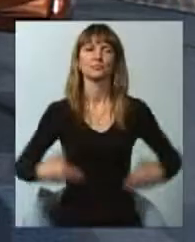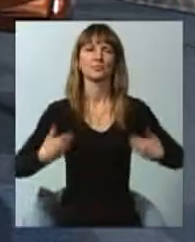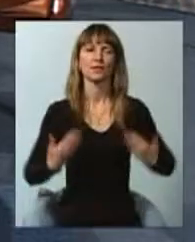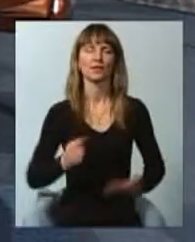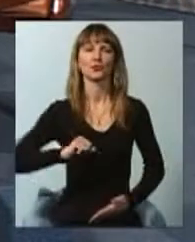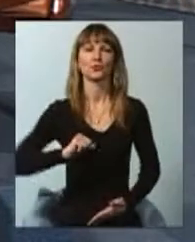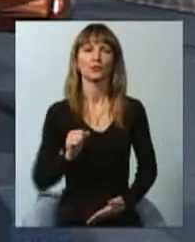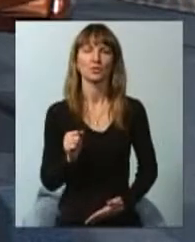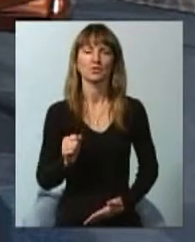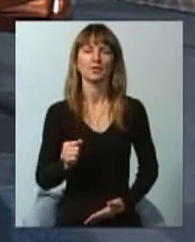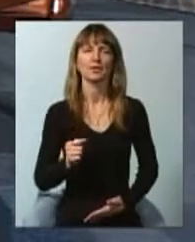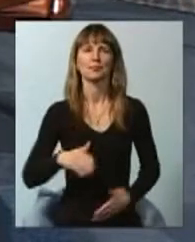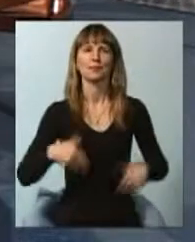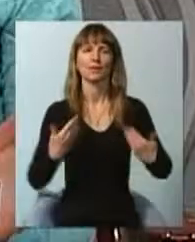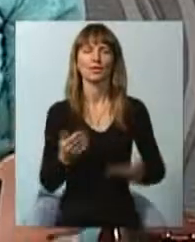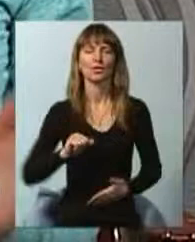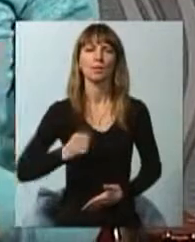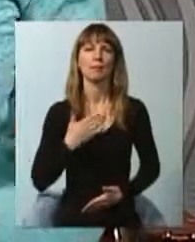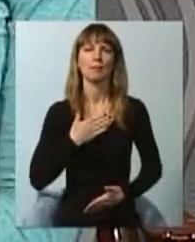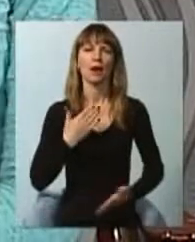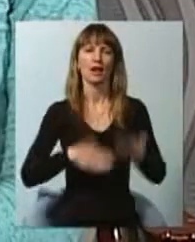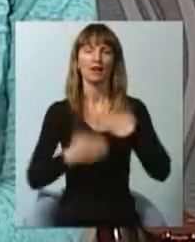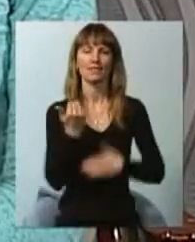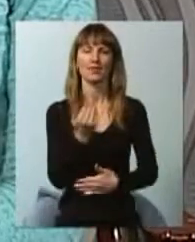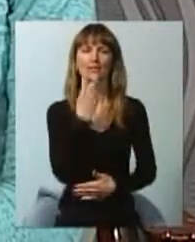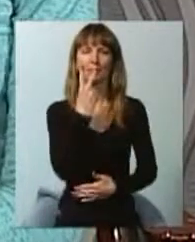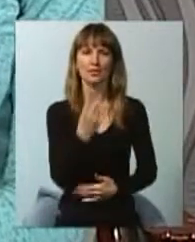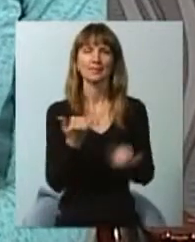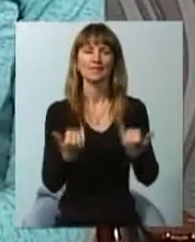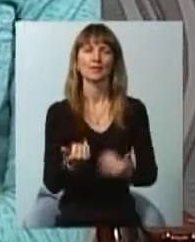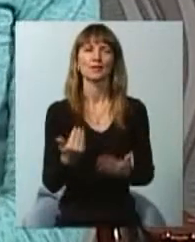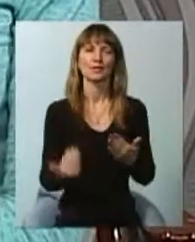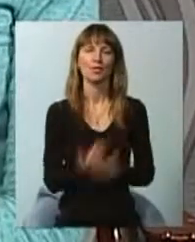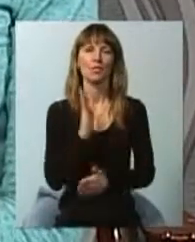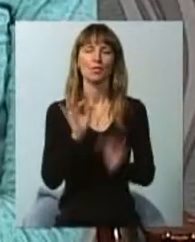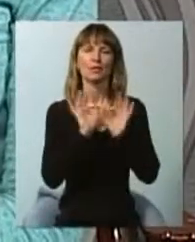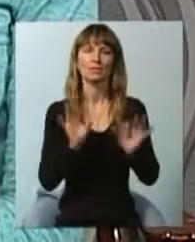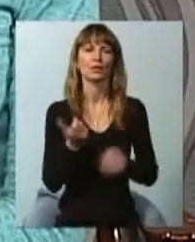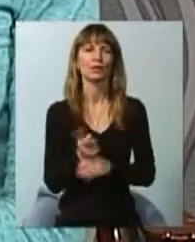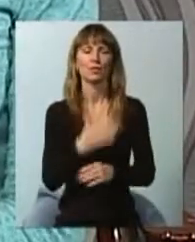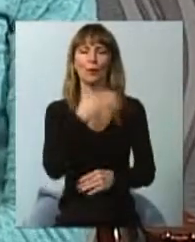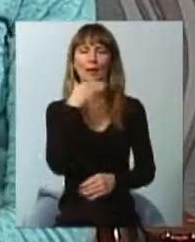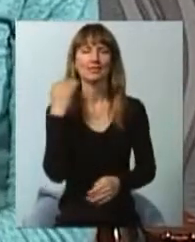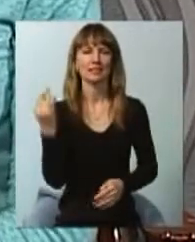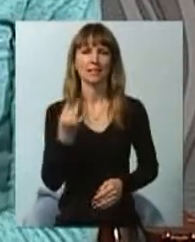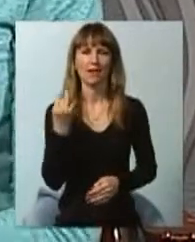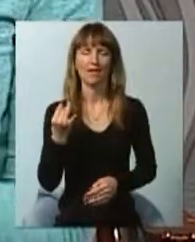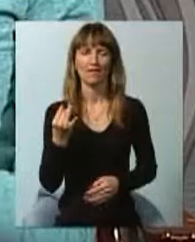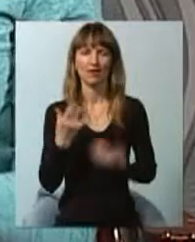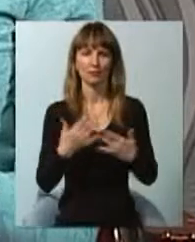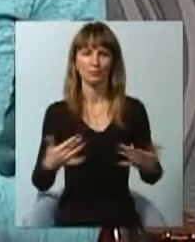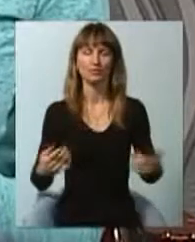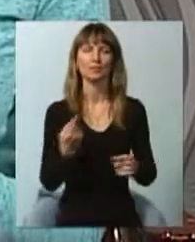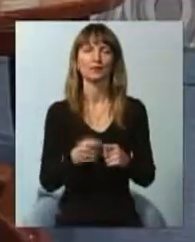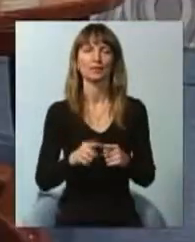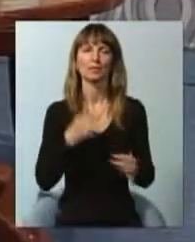Привіт-привіт, друзі! Привіт, друзі! Ми раді вас бачити. Сьогодні ми вам знову будемо розповідати дуже багато цікавих речей.